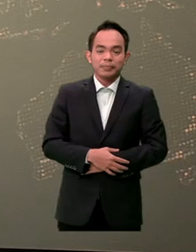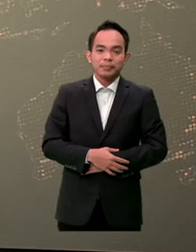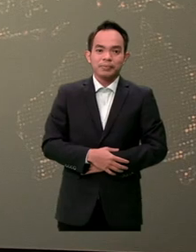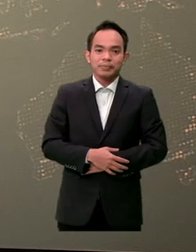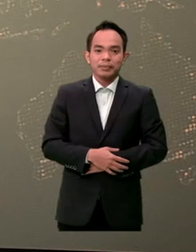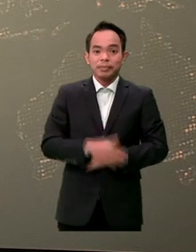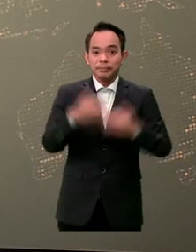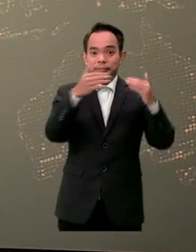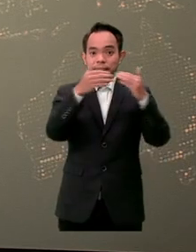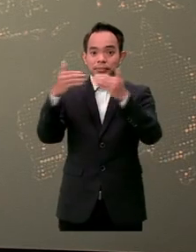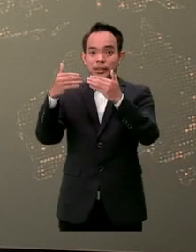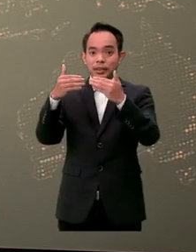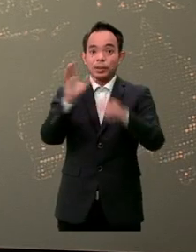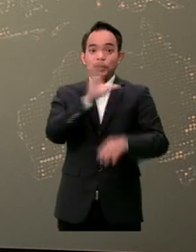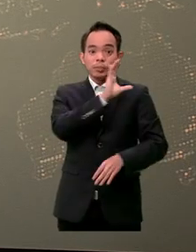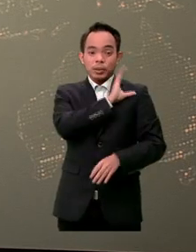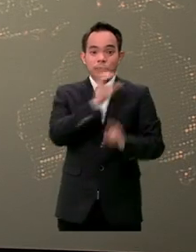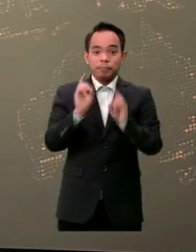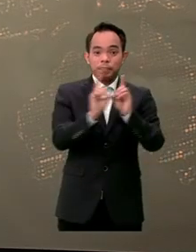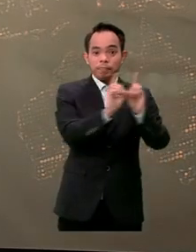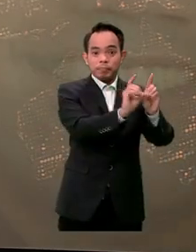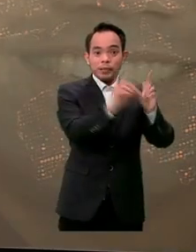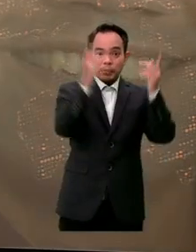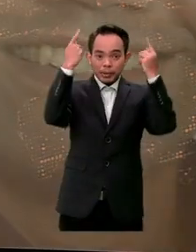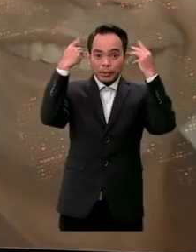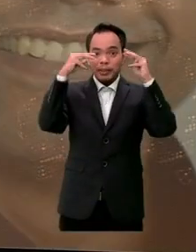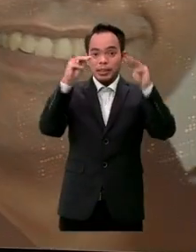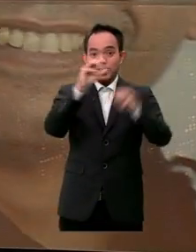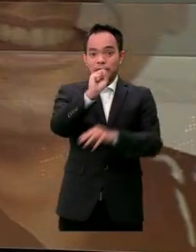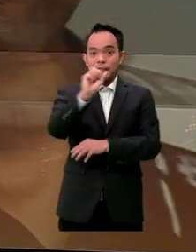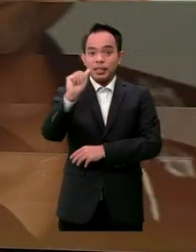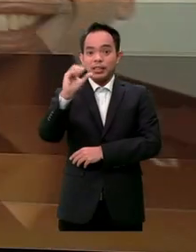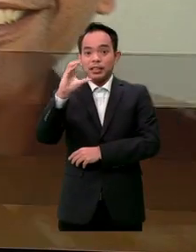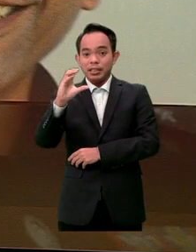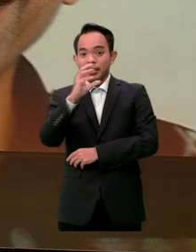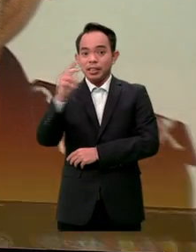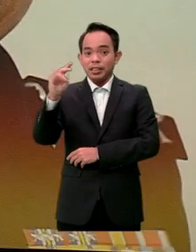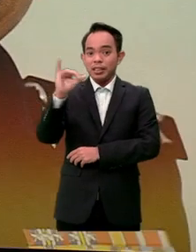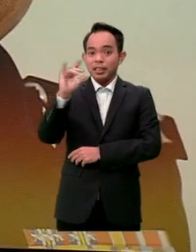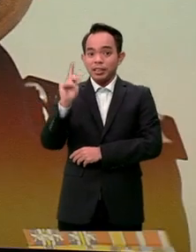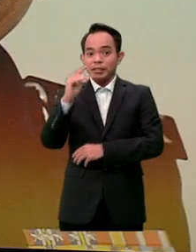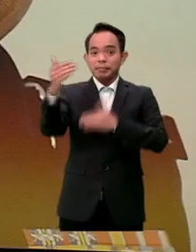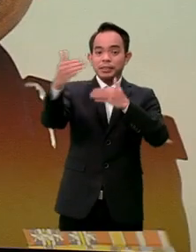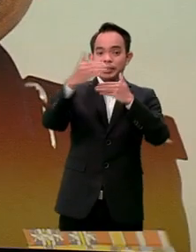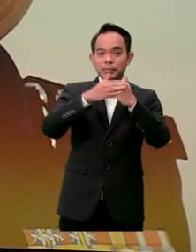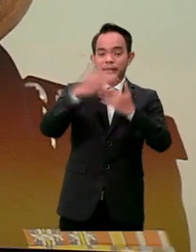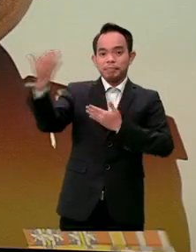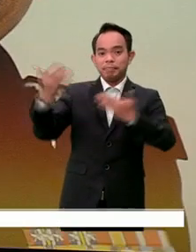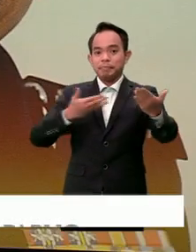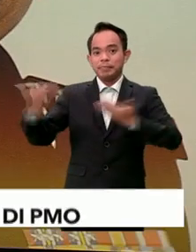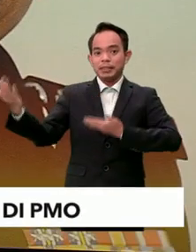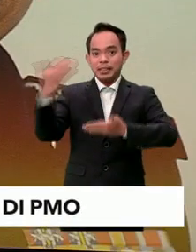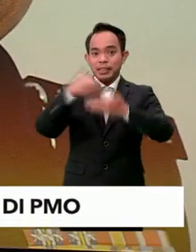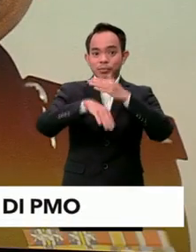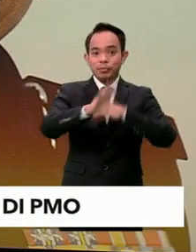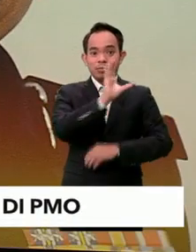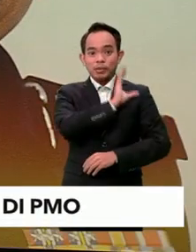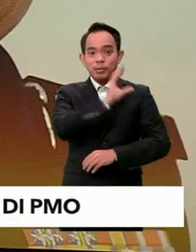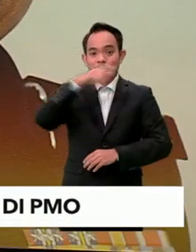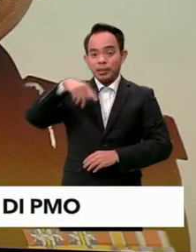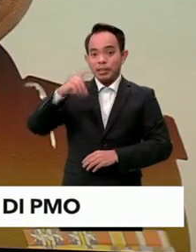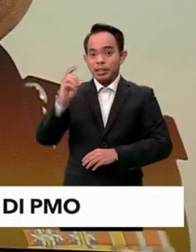ia berusaha jeruk piring police Honda Perdana Menteri sini Zaini Muhammad Faisal dijangka kembali berkhidmat dalam pasukan polis diraja